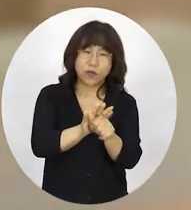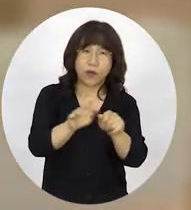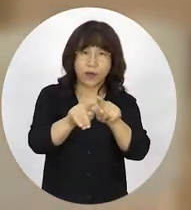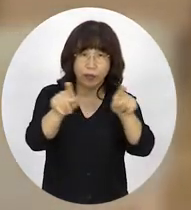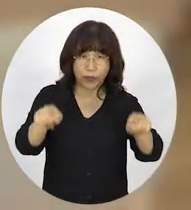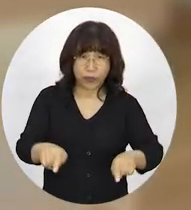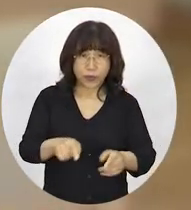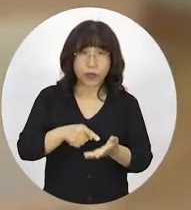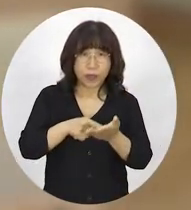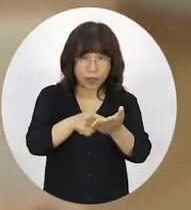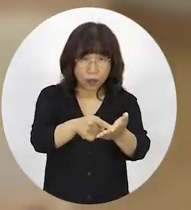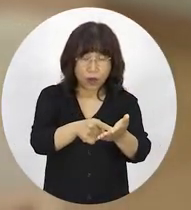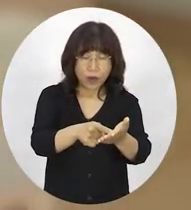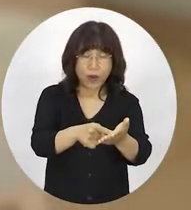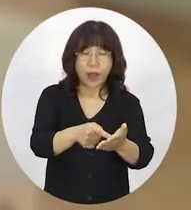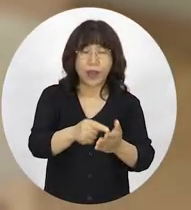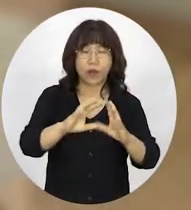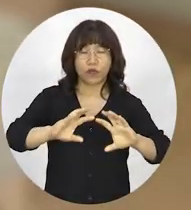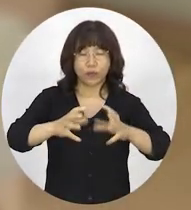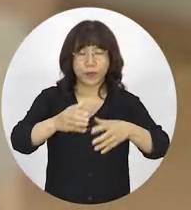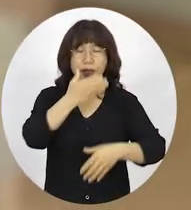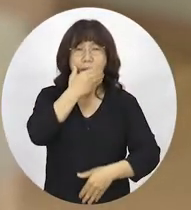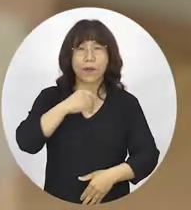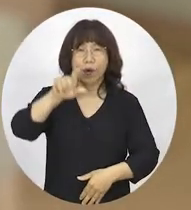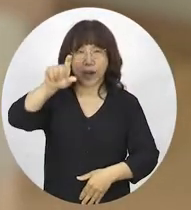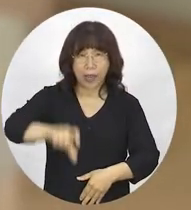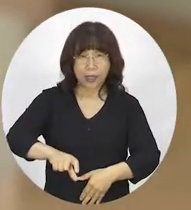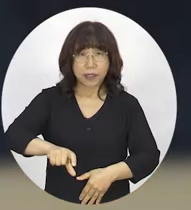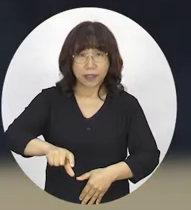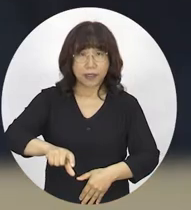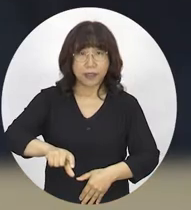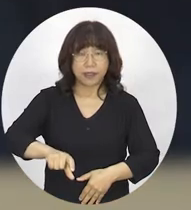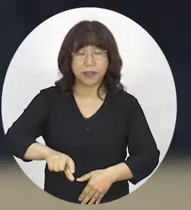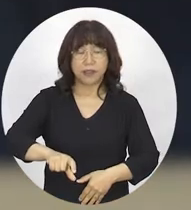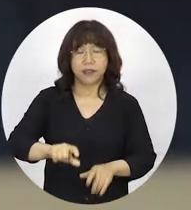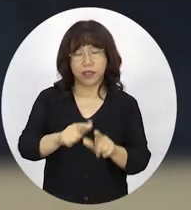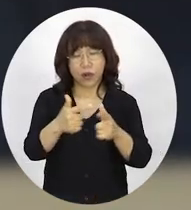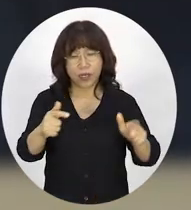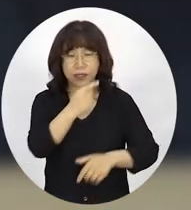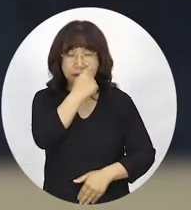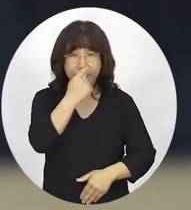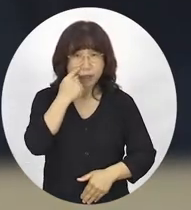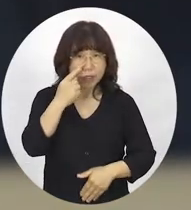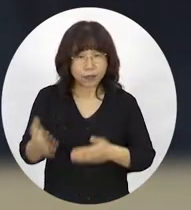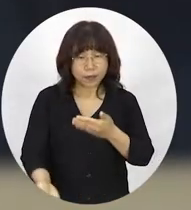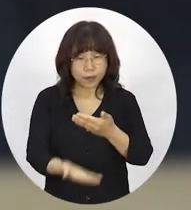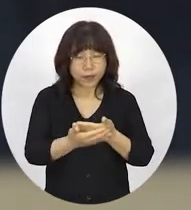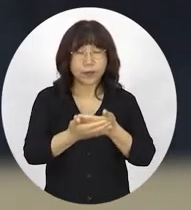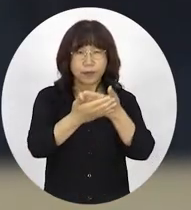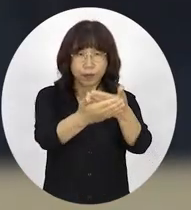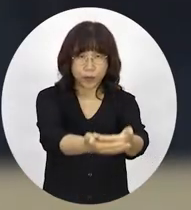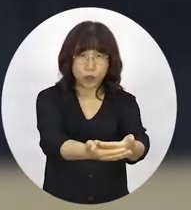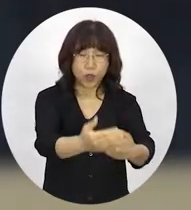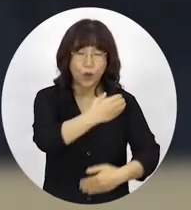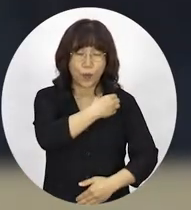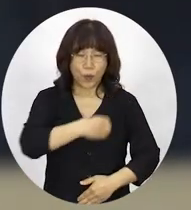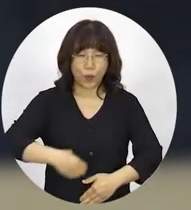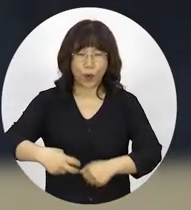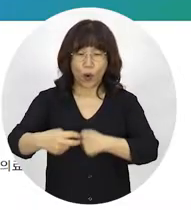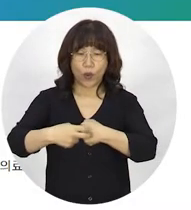지원신청서, 주민등록등본, 국민행복카드 소지 확인자료 등의 서류를 구비해 강서구 보건소에 방문하면